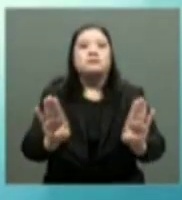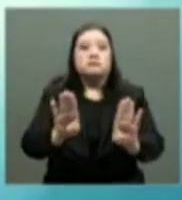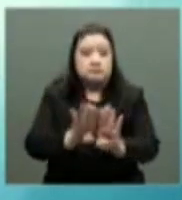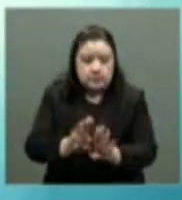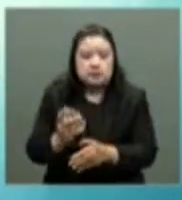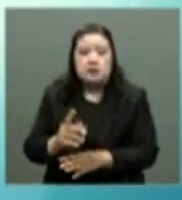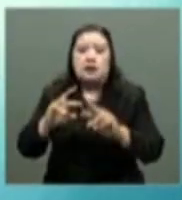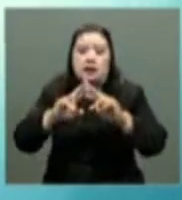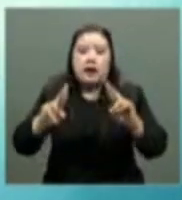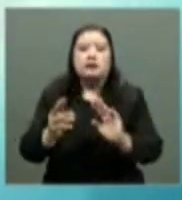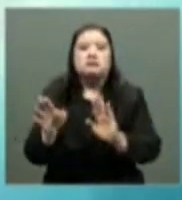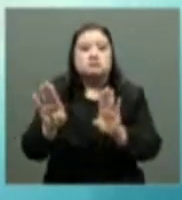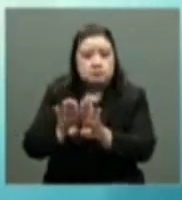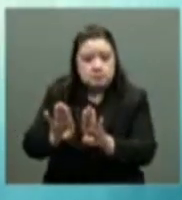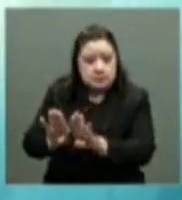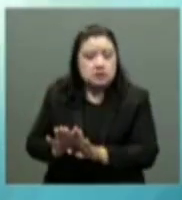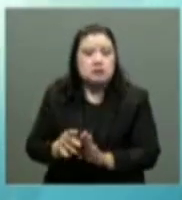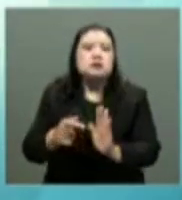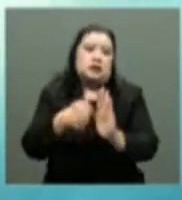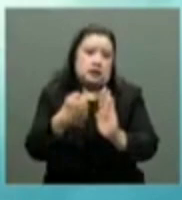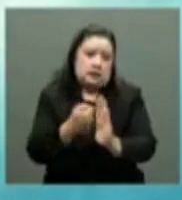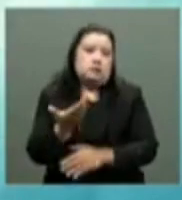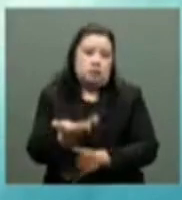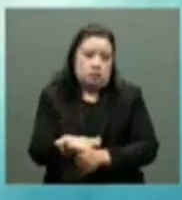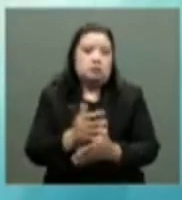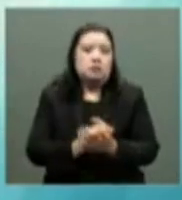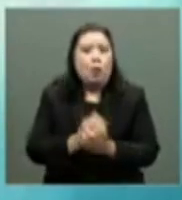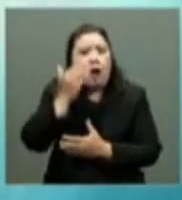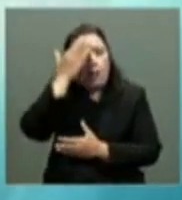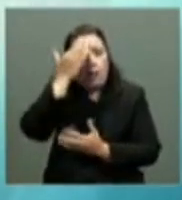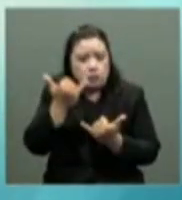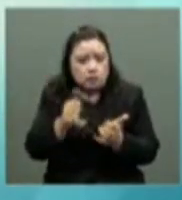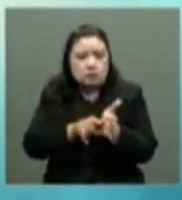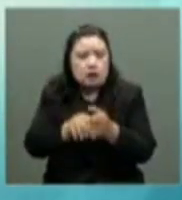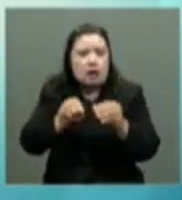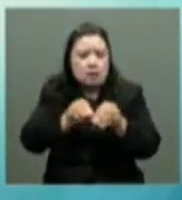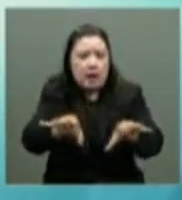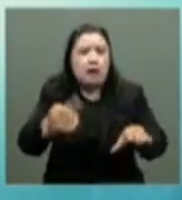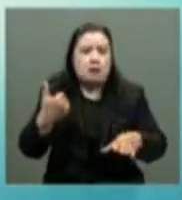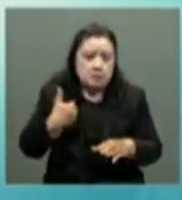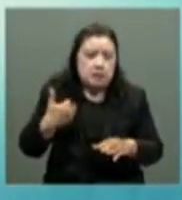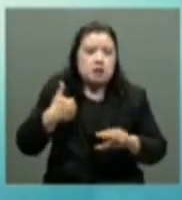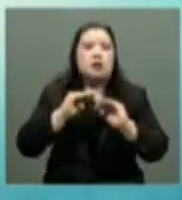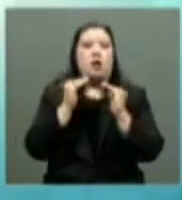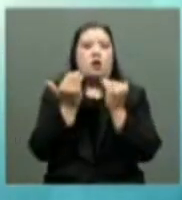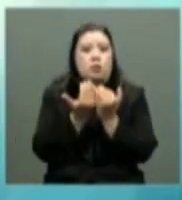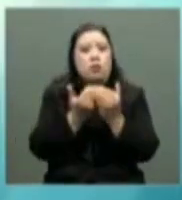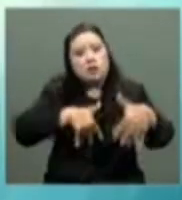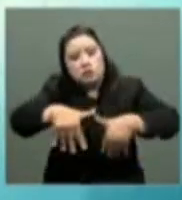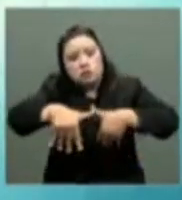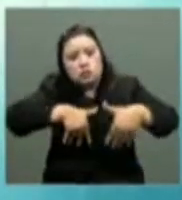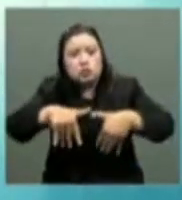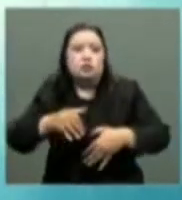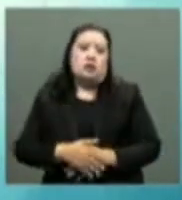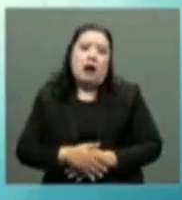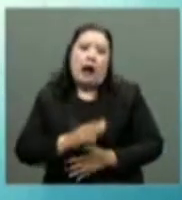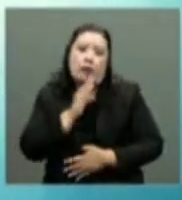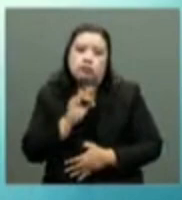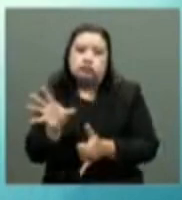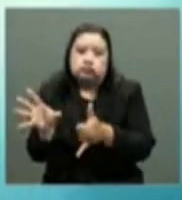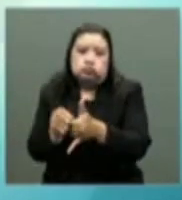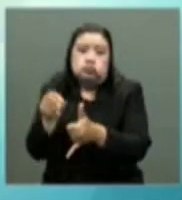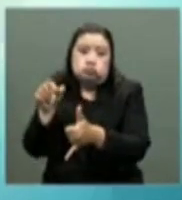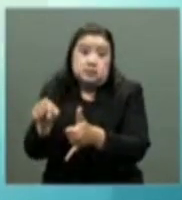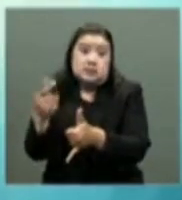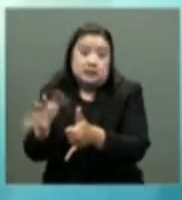ายระยะไม่ใช่ระยะสุดท้ายระยะปัจจุบันเนี่ยฮะระยะแพร่โรคในครอบครัวและชุมชนนะครับพอติดมาจากข้างนอก